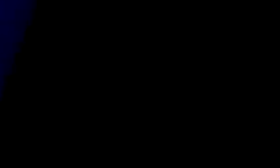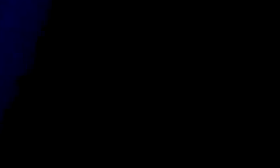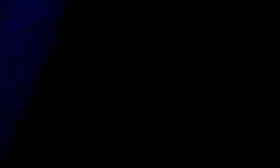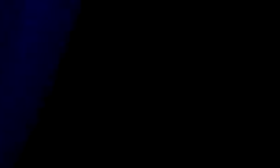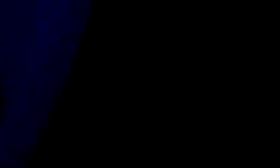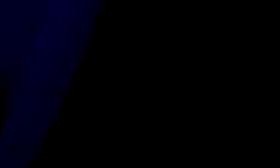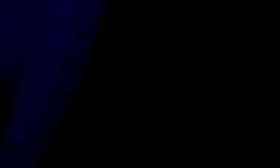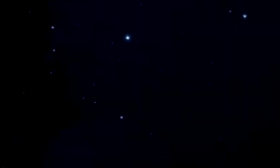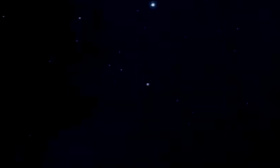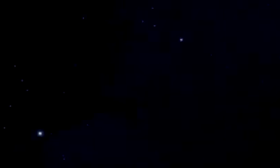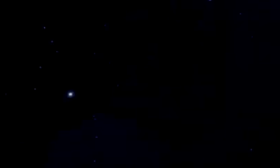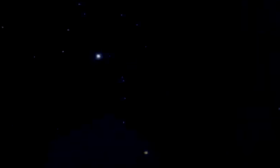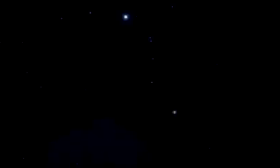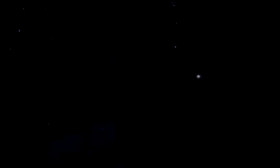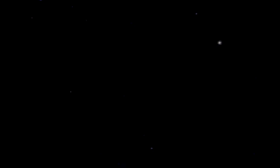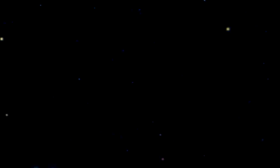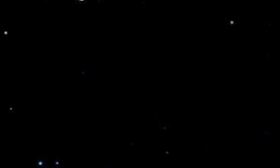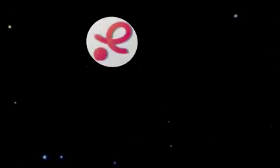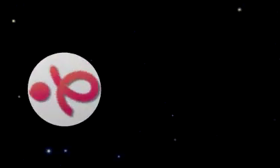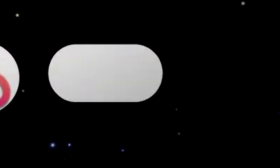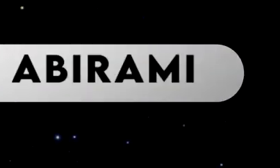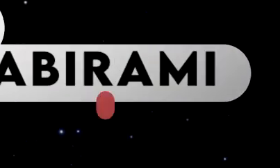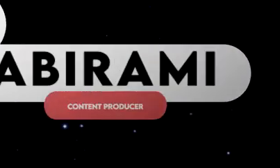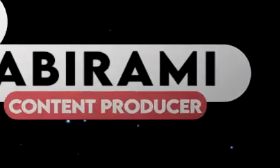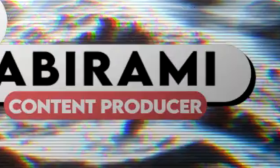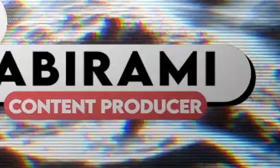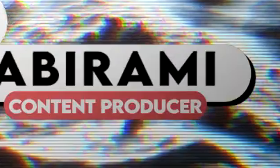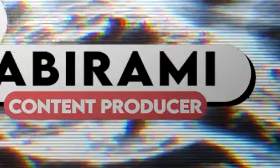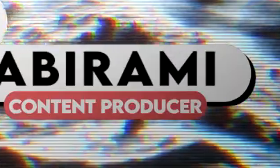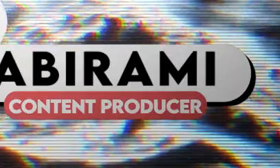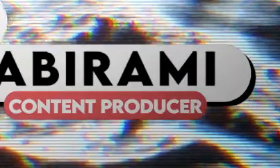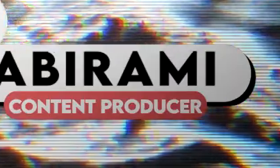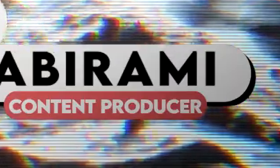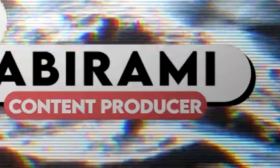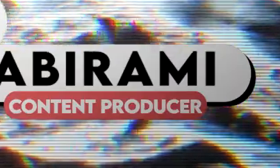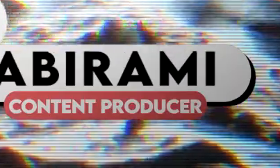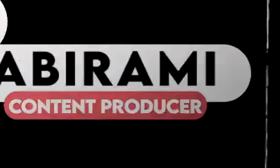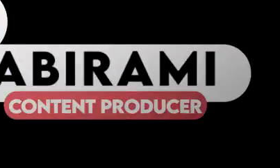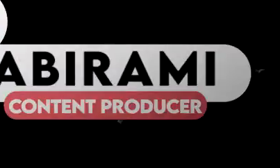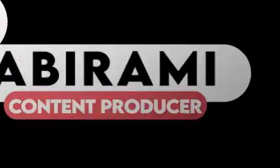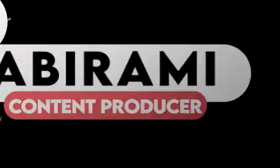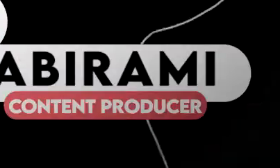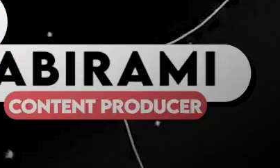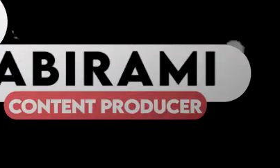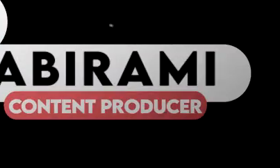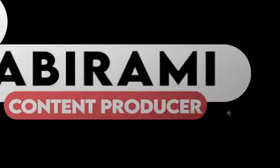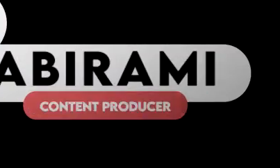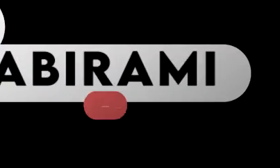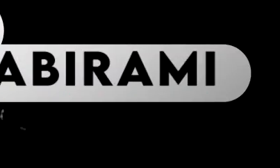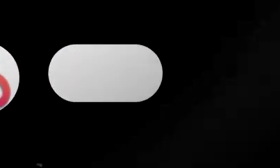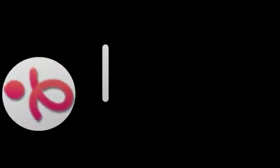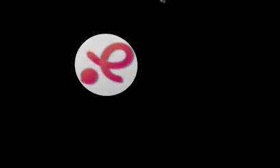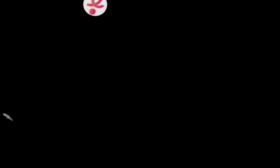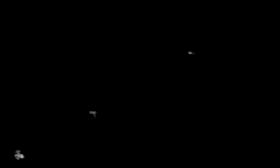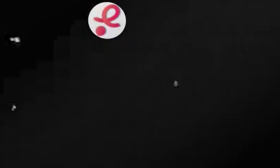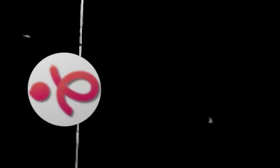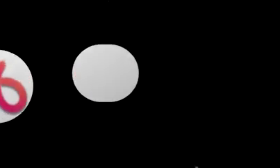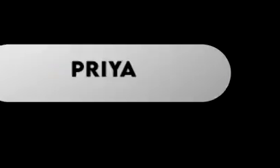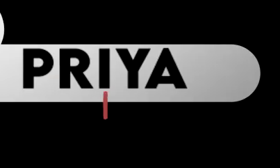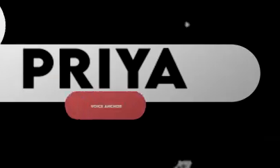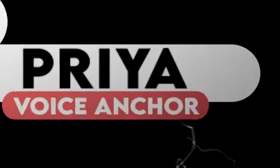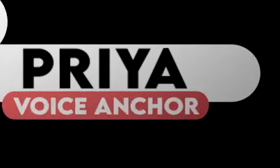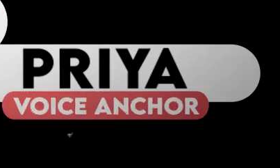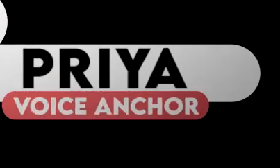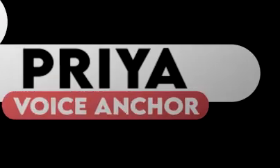தான் உறுதி செய்யப்பட்டுள்ளது. பூமியிலிருந்து பல்வேறு விண்கலங்கள் நிலவில் தரையிறக்கப்பட்டுள்ளன. பல ஆண்டுகளுக்கு முன்பாக சோவியத் அதன்